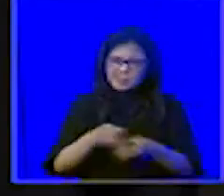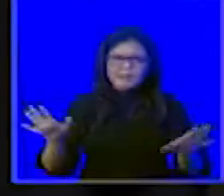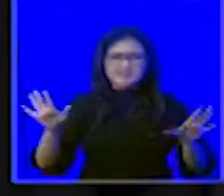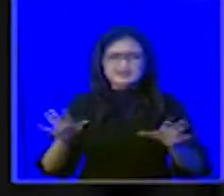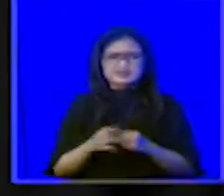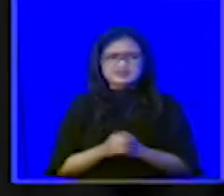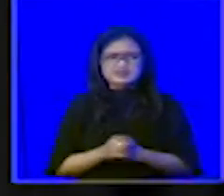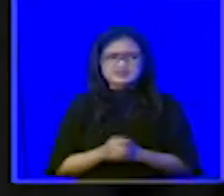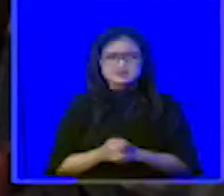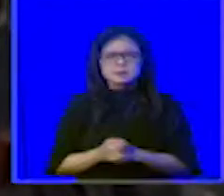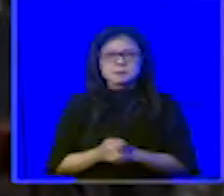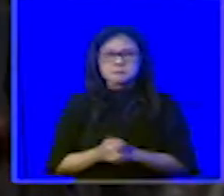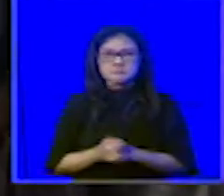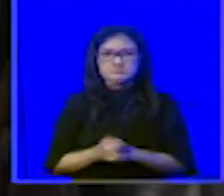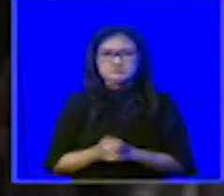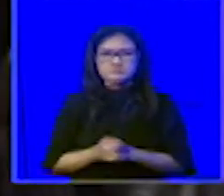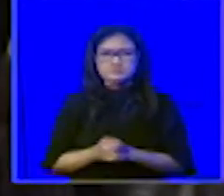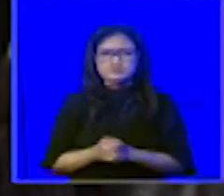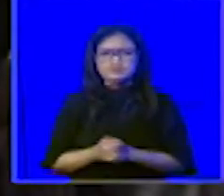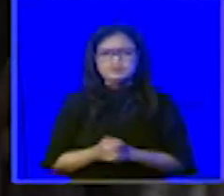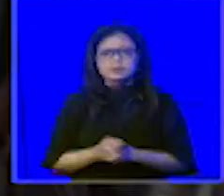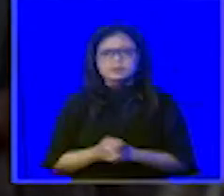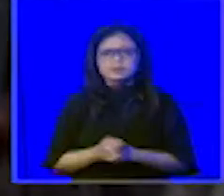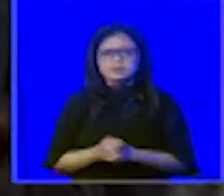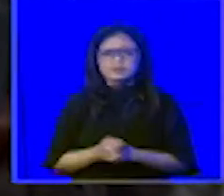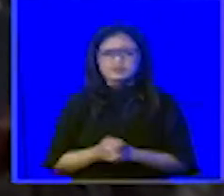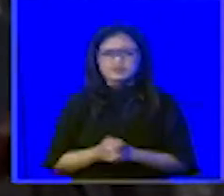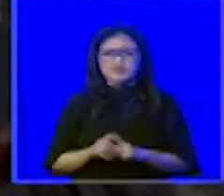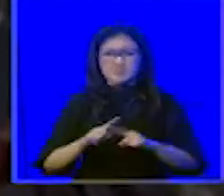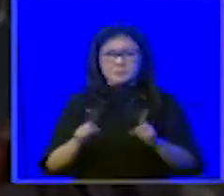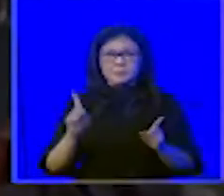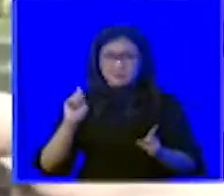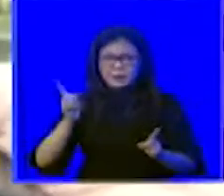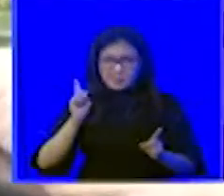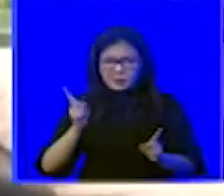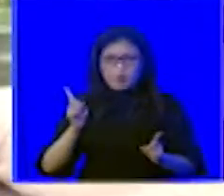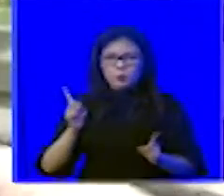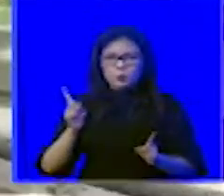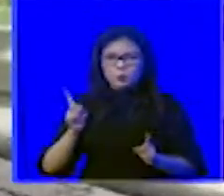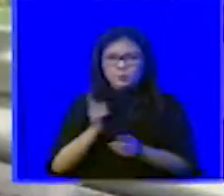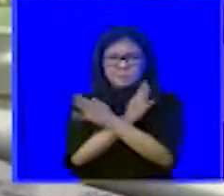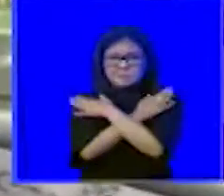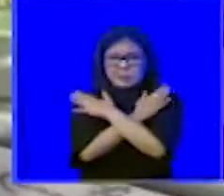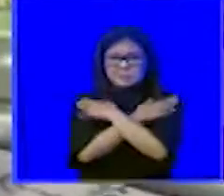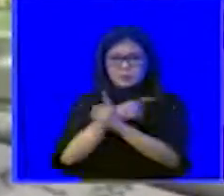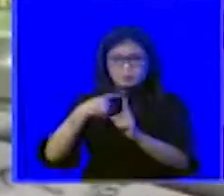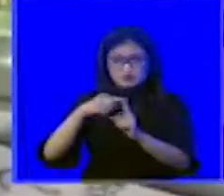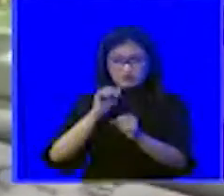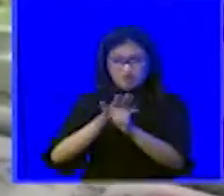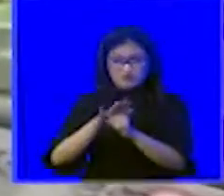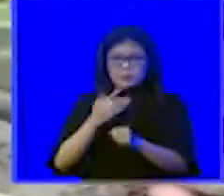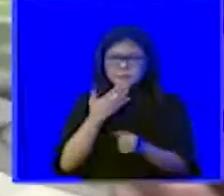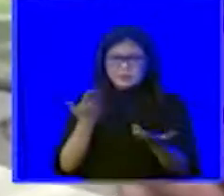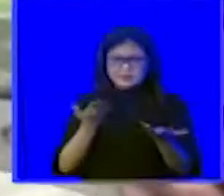kan kalau yang tidak pernah COVID mah kan tidak pernah masalah. Ya kan gitu, karena masyarakat itu